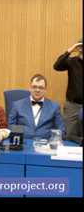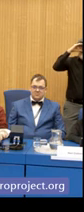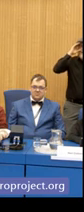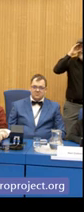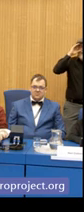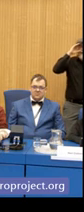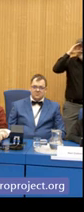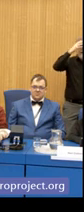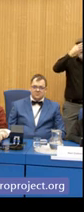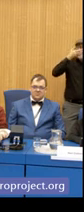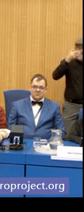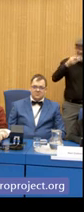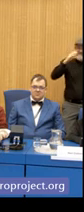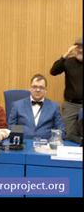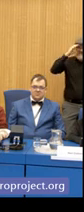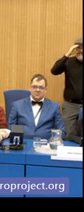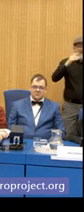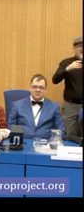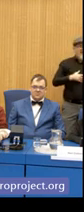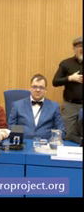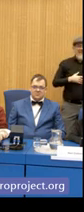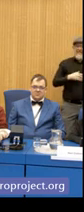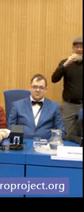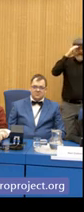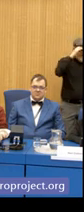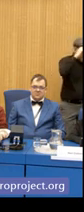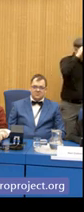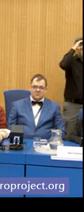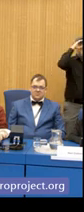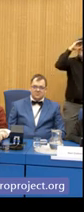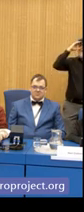dass das Forschungsprojekt jetzt viel, viel besser.